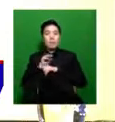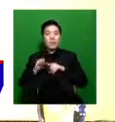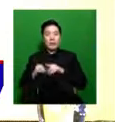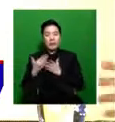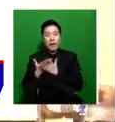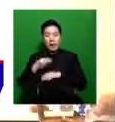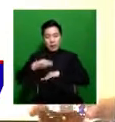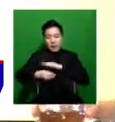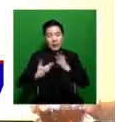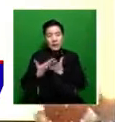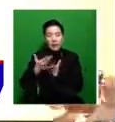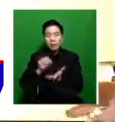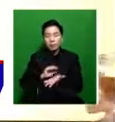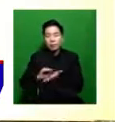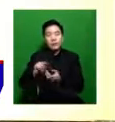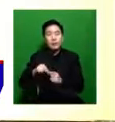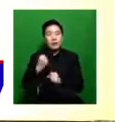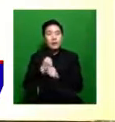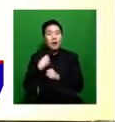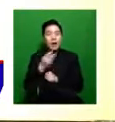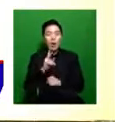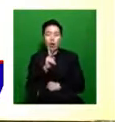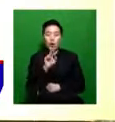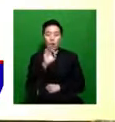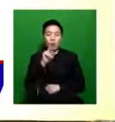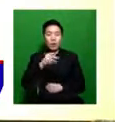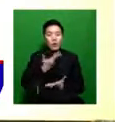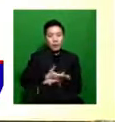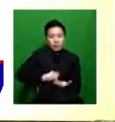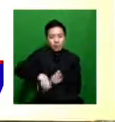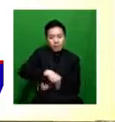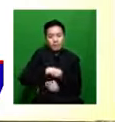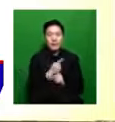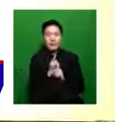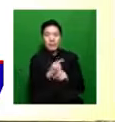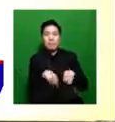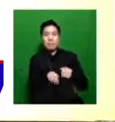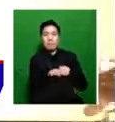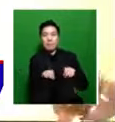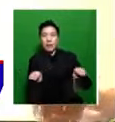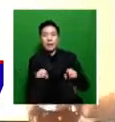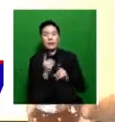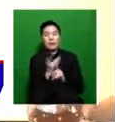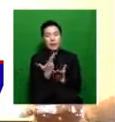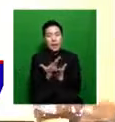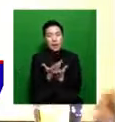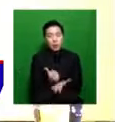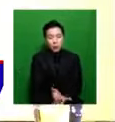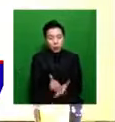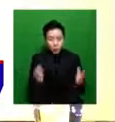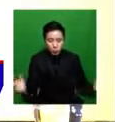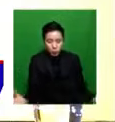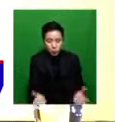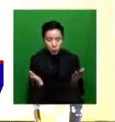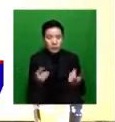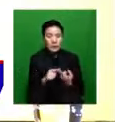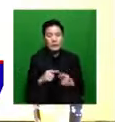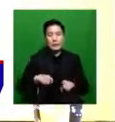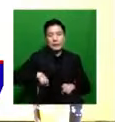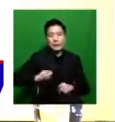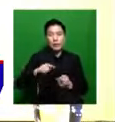เงินคืนรายได้นะคะเพื่อให้การไฟฟ้ามีฐานะการเงินตามเกณฑ์กำหนดมาเป็นแหล่งเงินในการสนับสนุนการลดค่าใช้